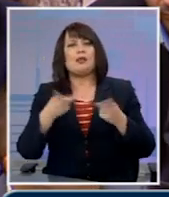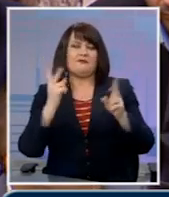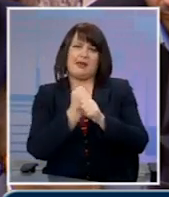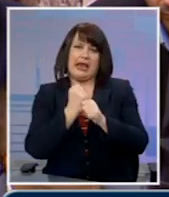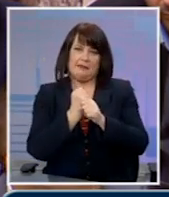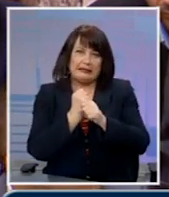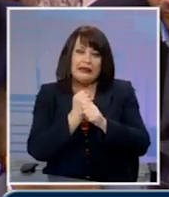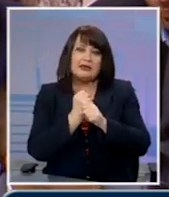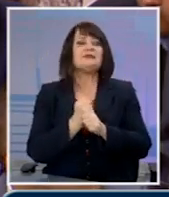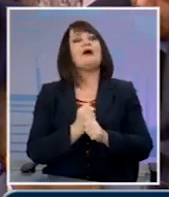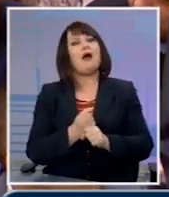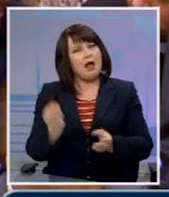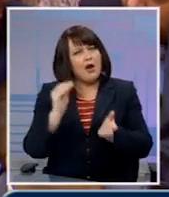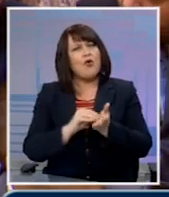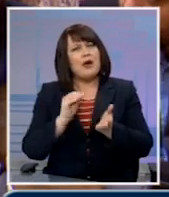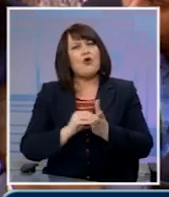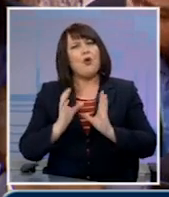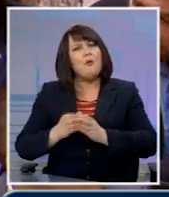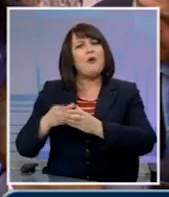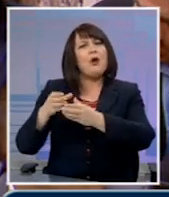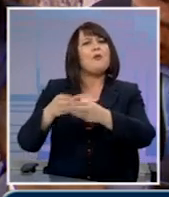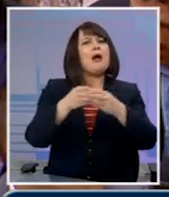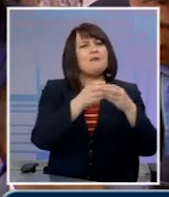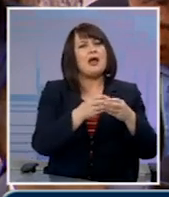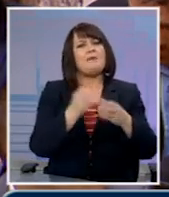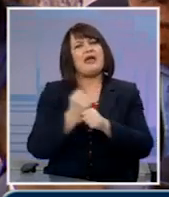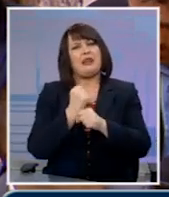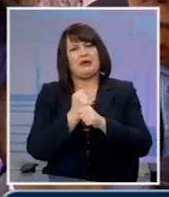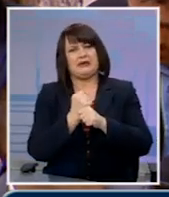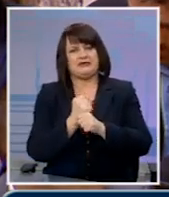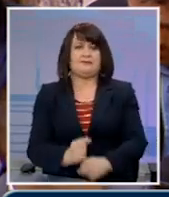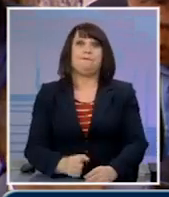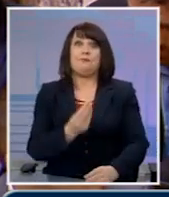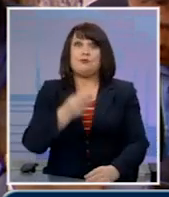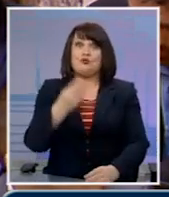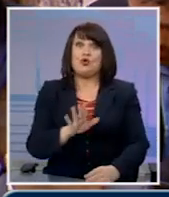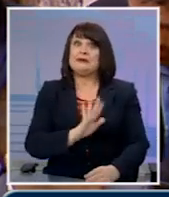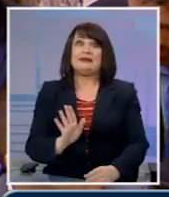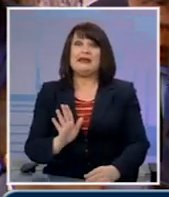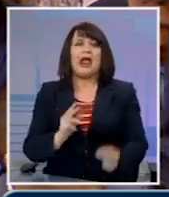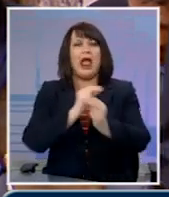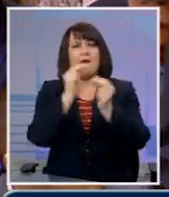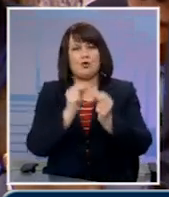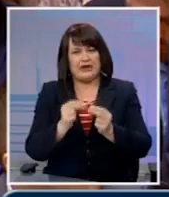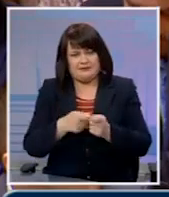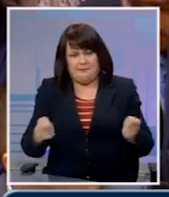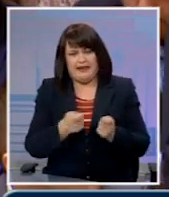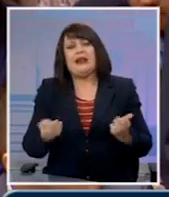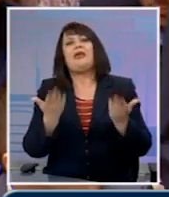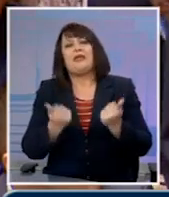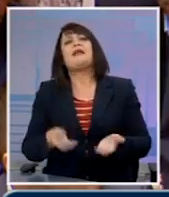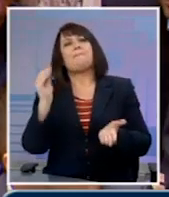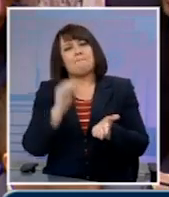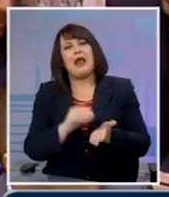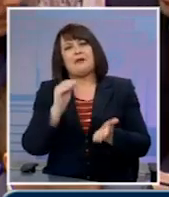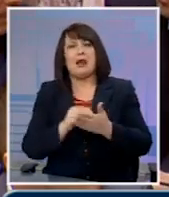επαγγελματίες αλλά και πολλοί άλλοι κλάδοι όμως το χειρότερο από όλα είναι ότι δεν θα αποδώσουν τα μέτρα και θα οδηγηθούμε